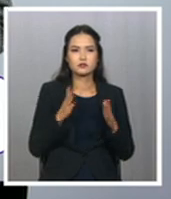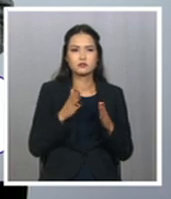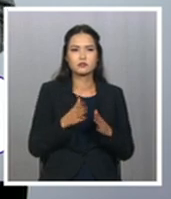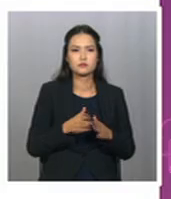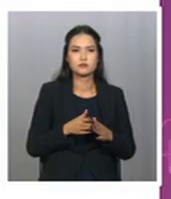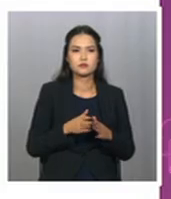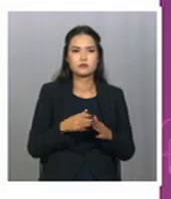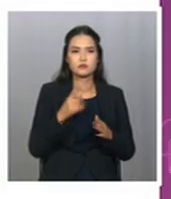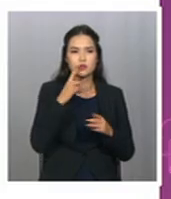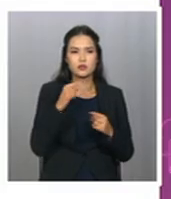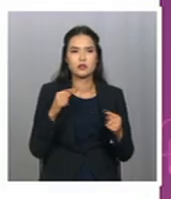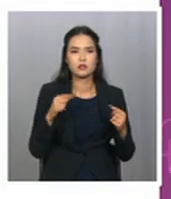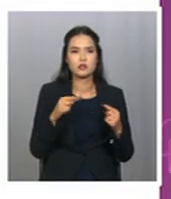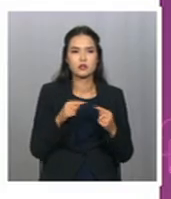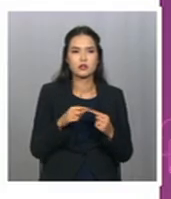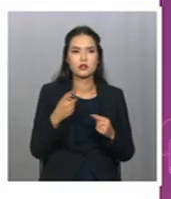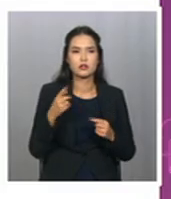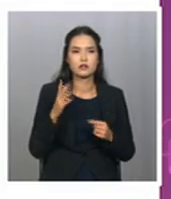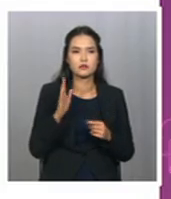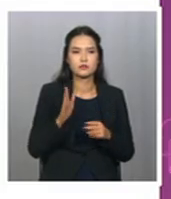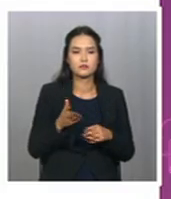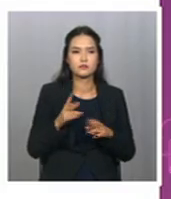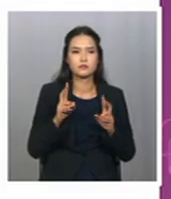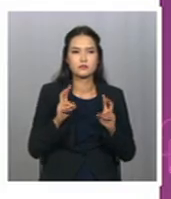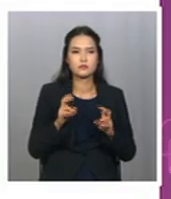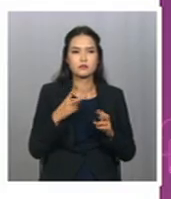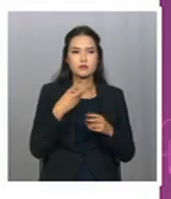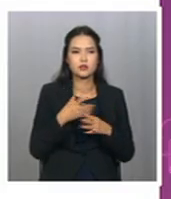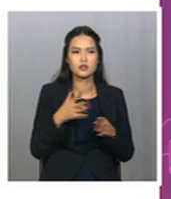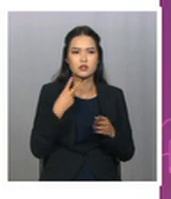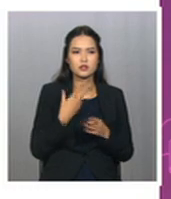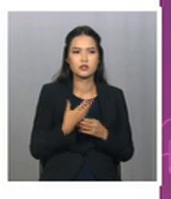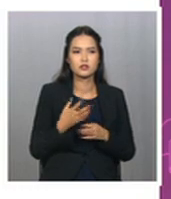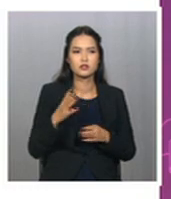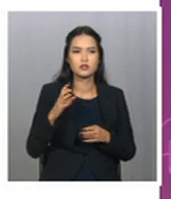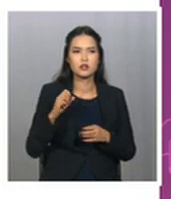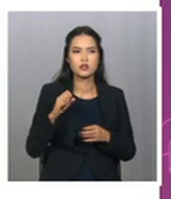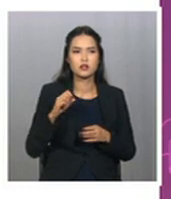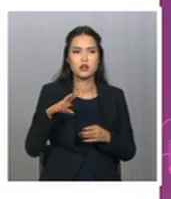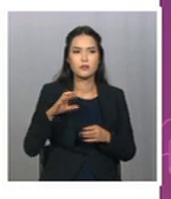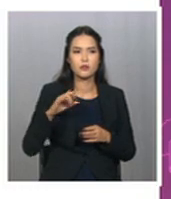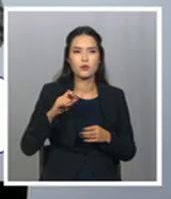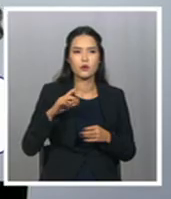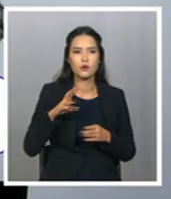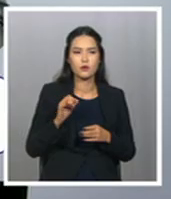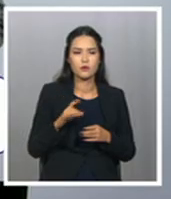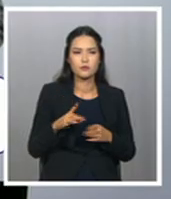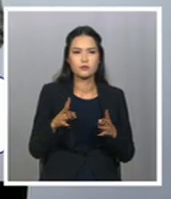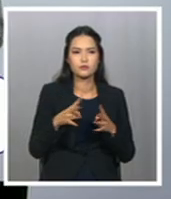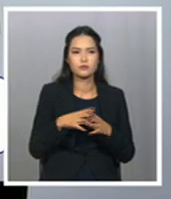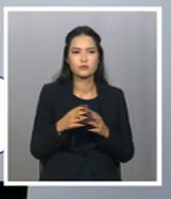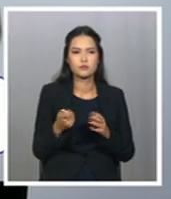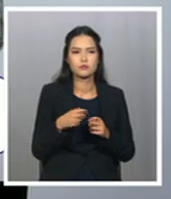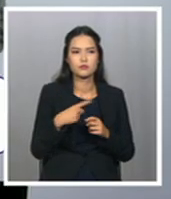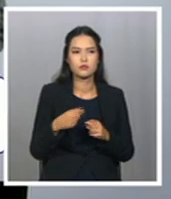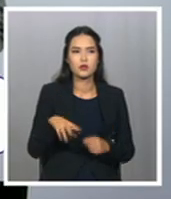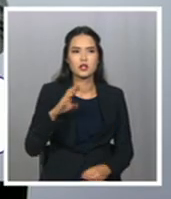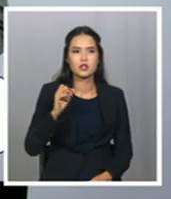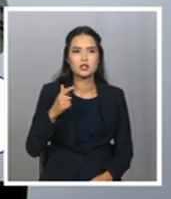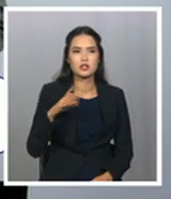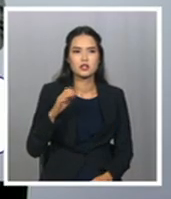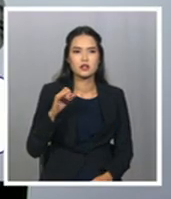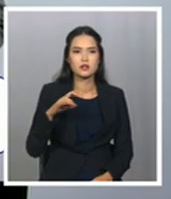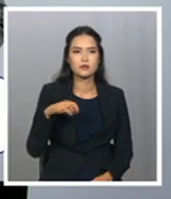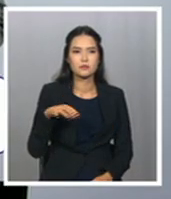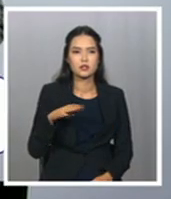бір ғана қарама-қарсы белгілері бойынша ажыратылатын ата-аналық формаларды будандастыру болып табылады. Ал дегибридті будандастыру